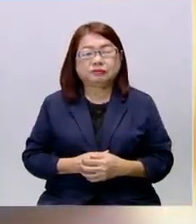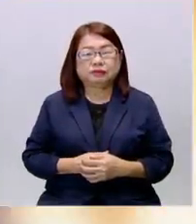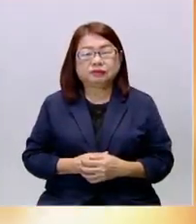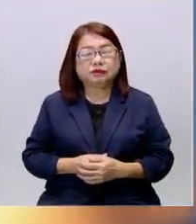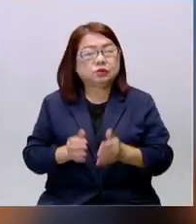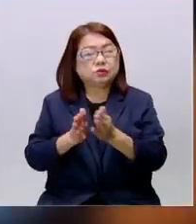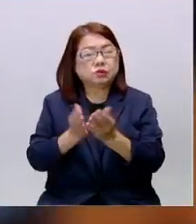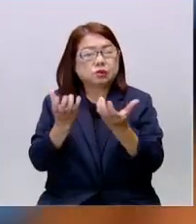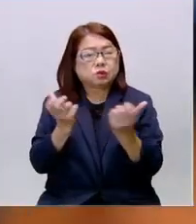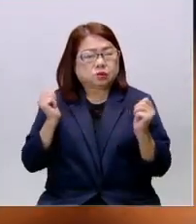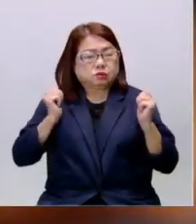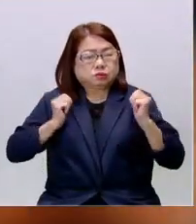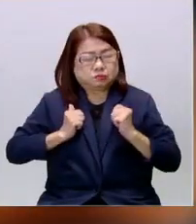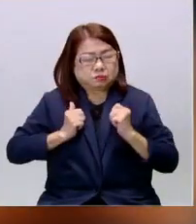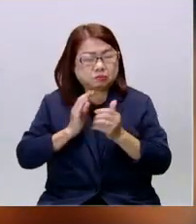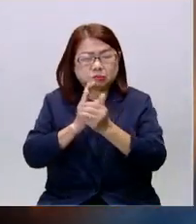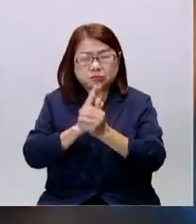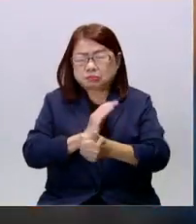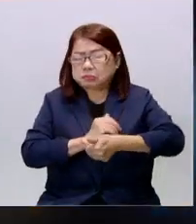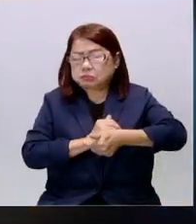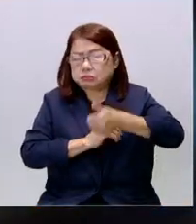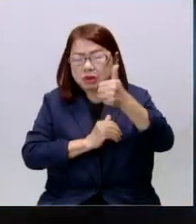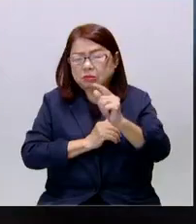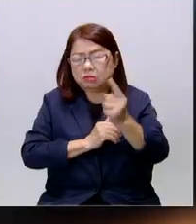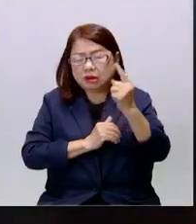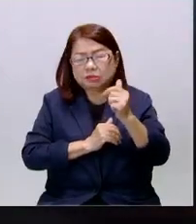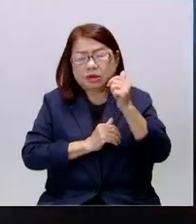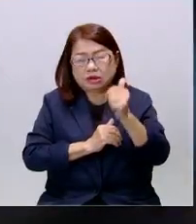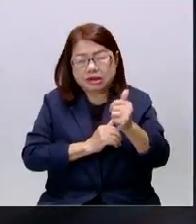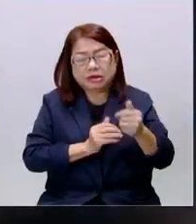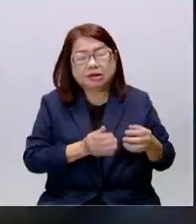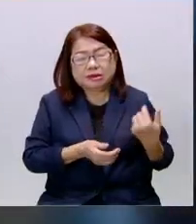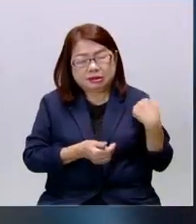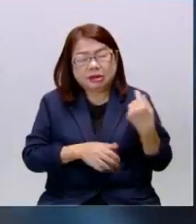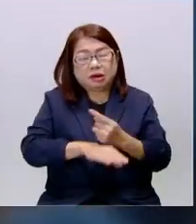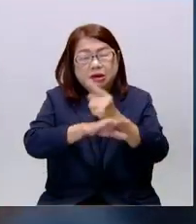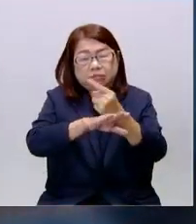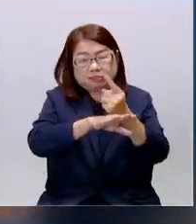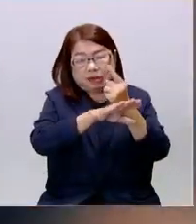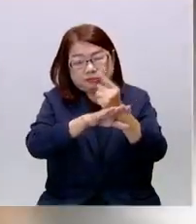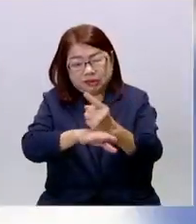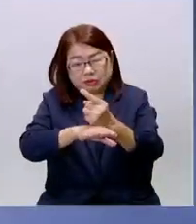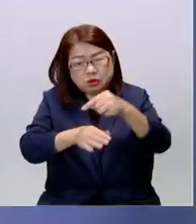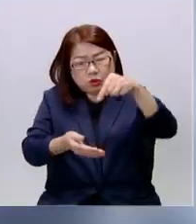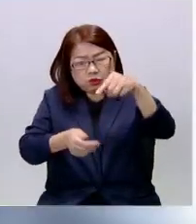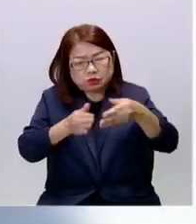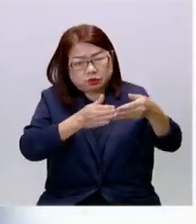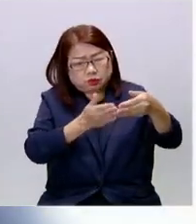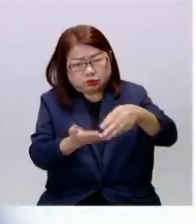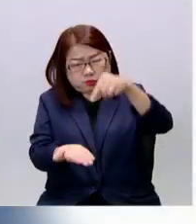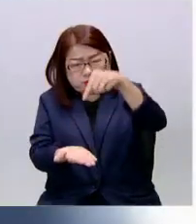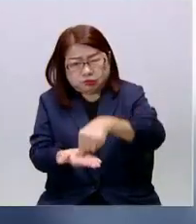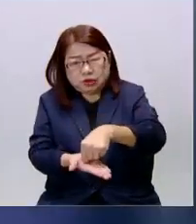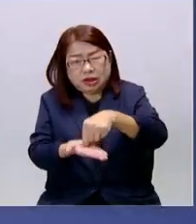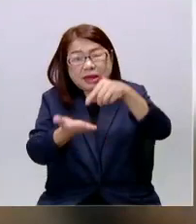กองประดาน้ำที่ทันสมัยที่สุดของกองทัพเรือที่มีอยู่เดินทางเข้าพื้นที่และถึงที่หมายของเรือสุโขทัยในเวลา 7:00 นที่ผ่